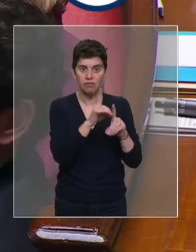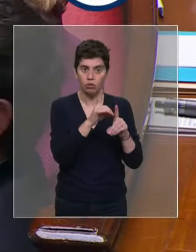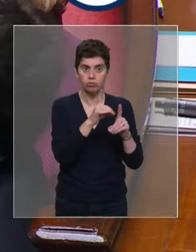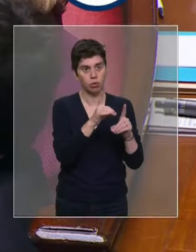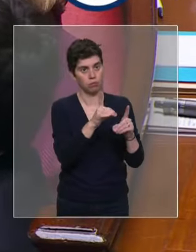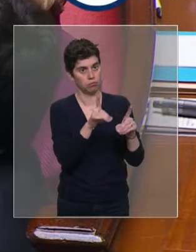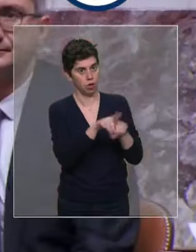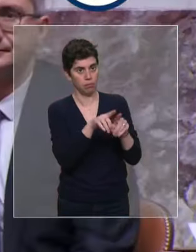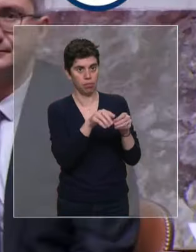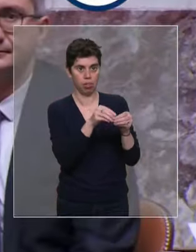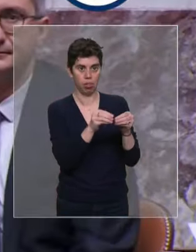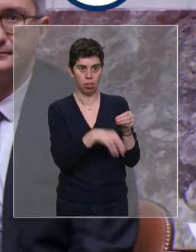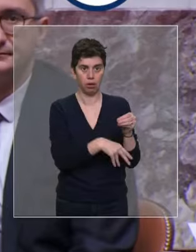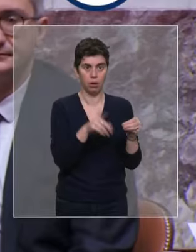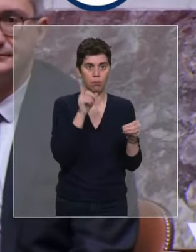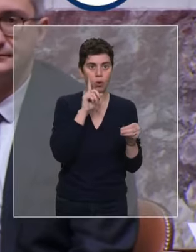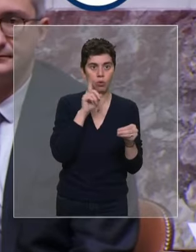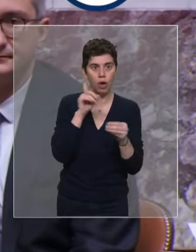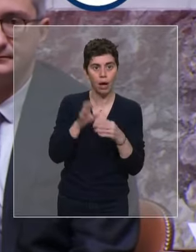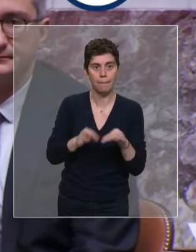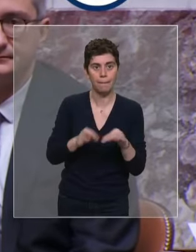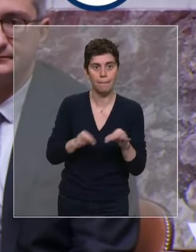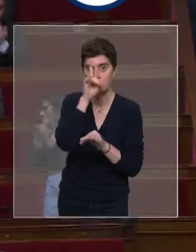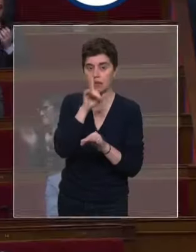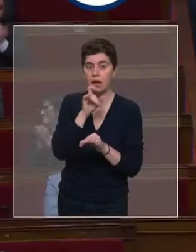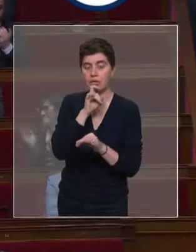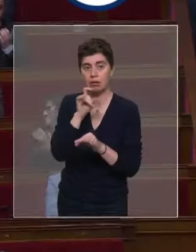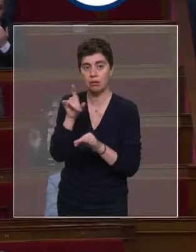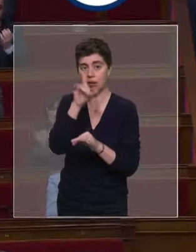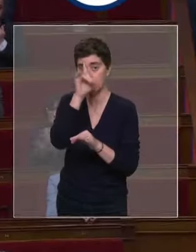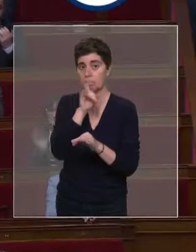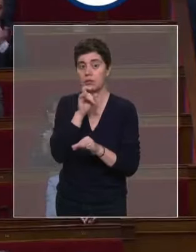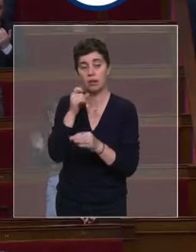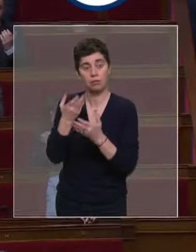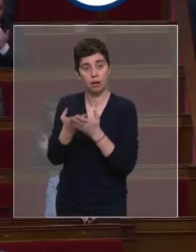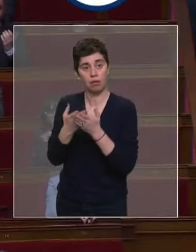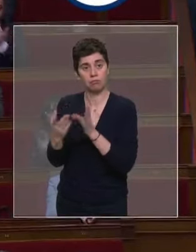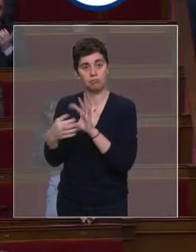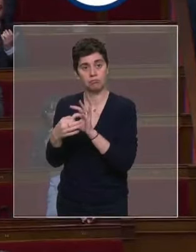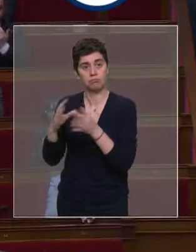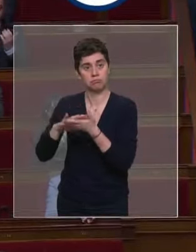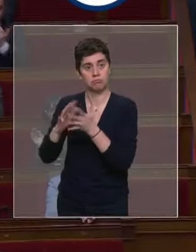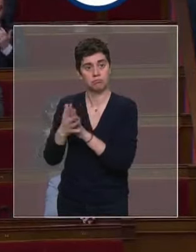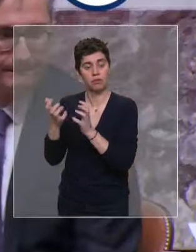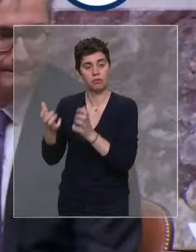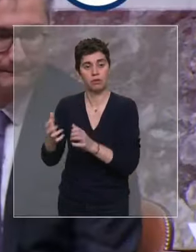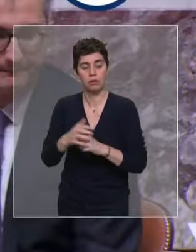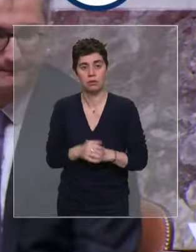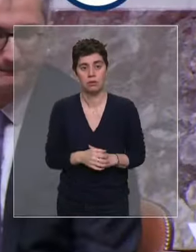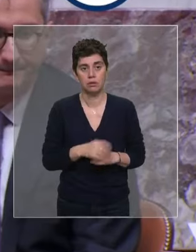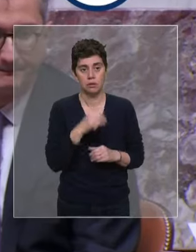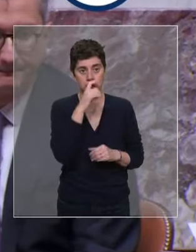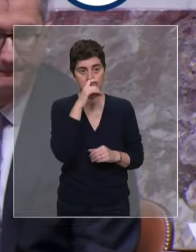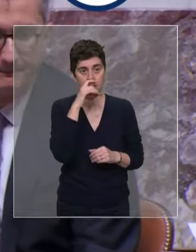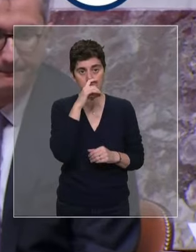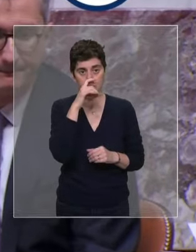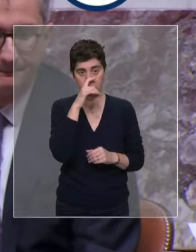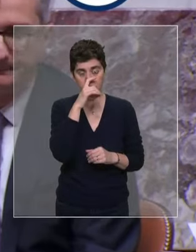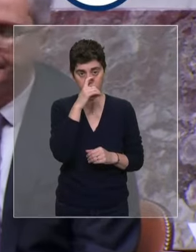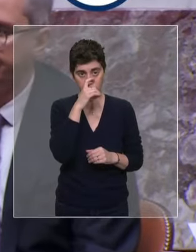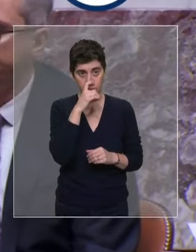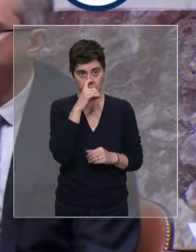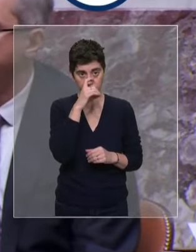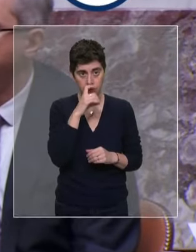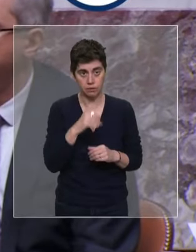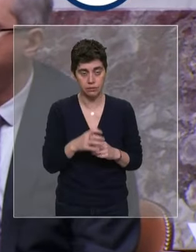remercie. Je vous remercie. La parole Monsieur Franck Riester, ministre en charge du commerce extérieur, de l'attractivité,